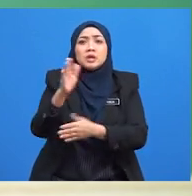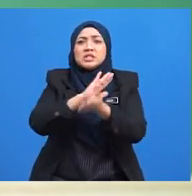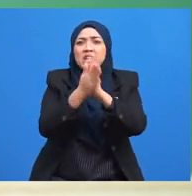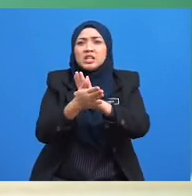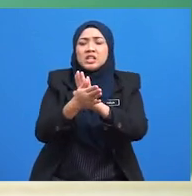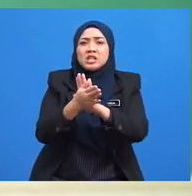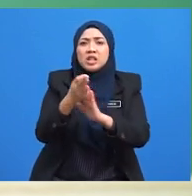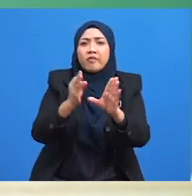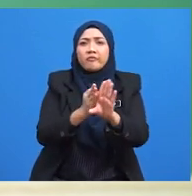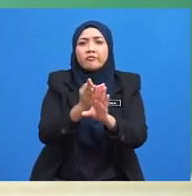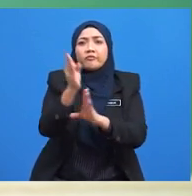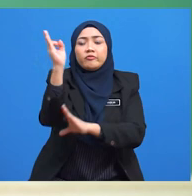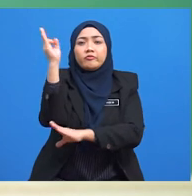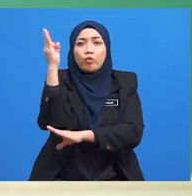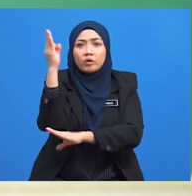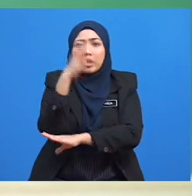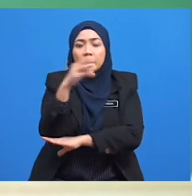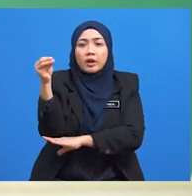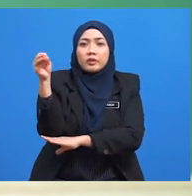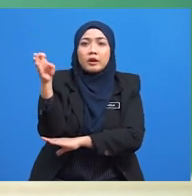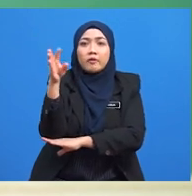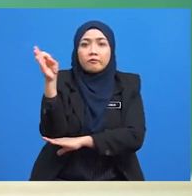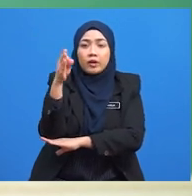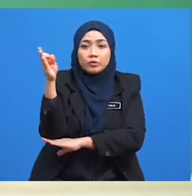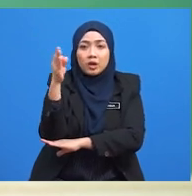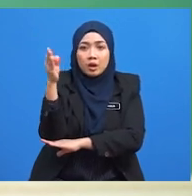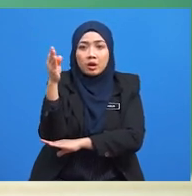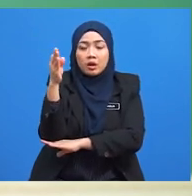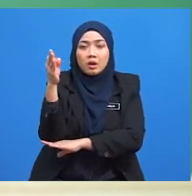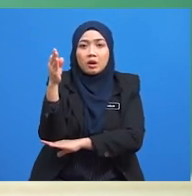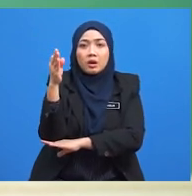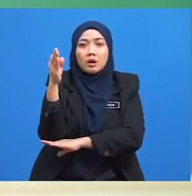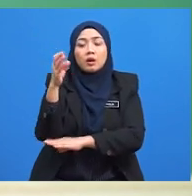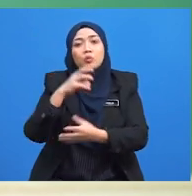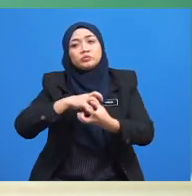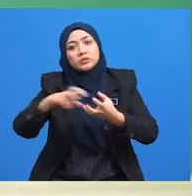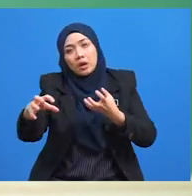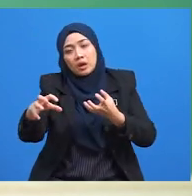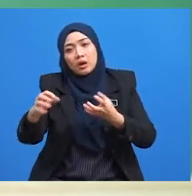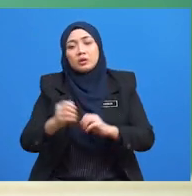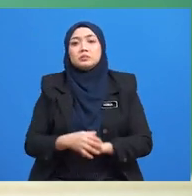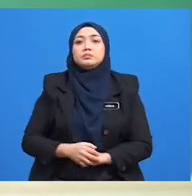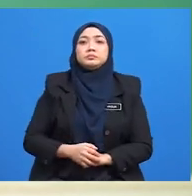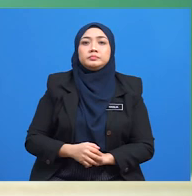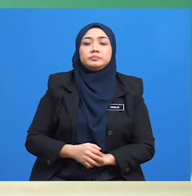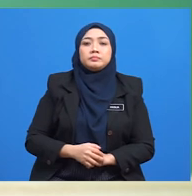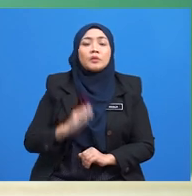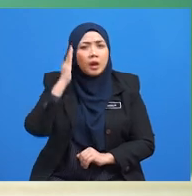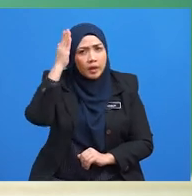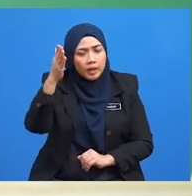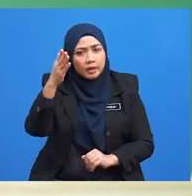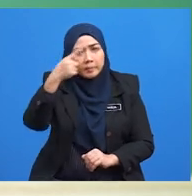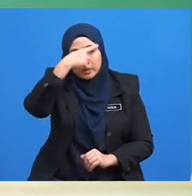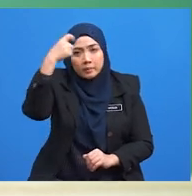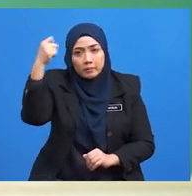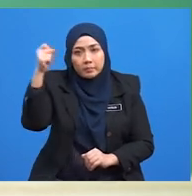fauna yang terdapat dalam ekosistem daratan. Keadaan ini seterusnya akan